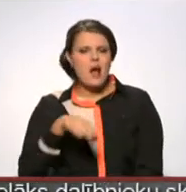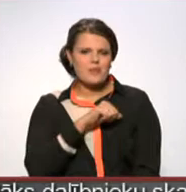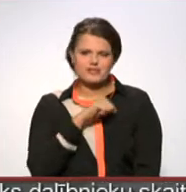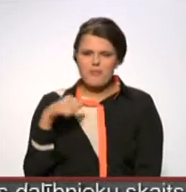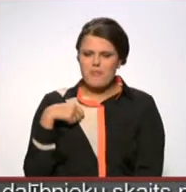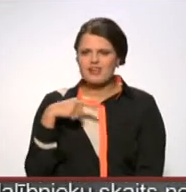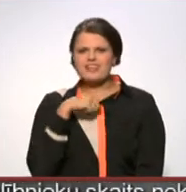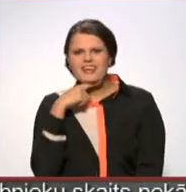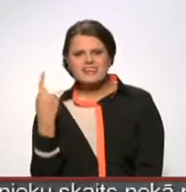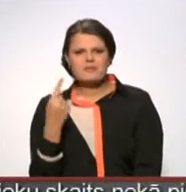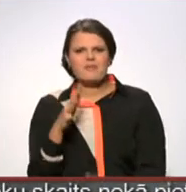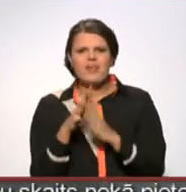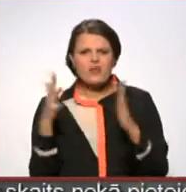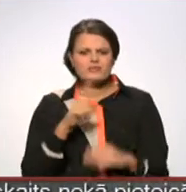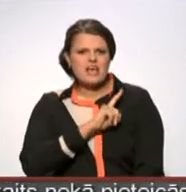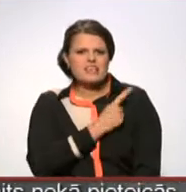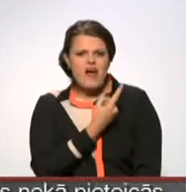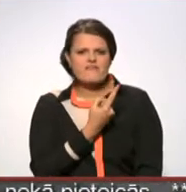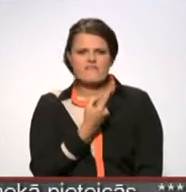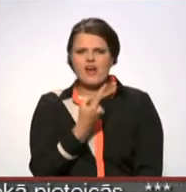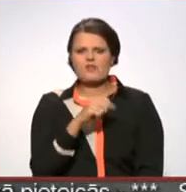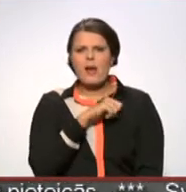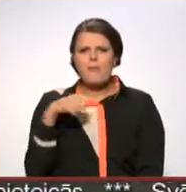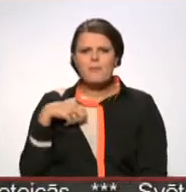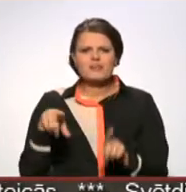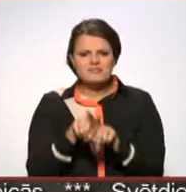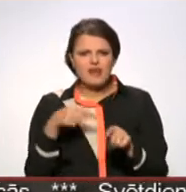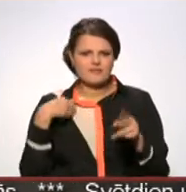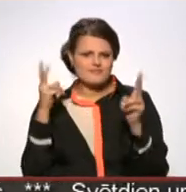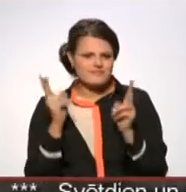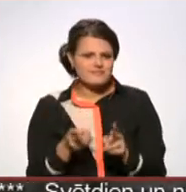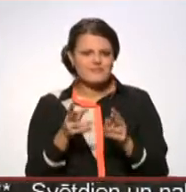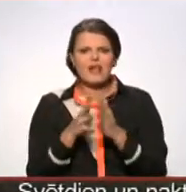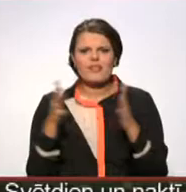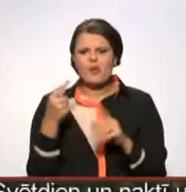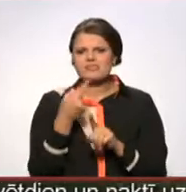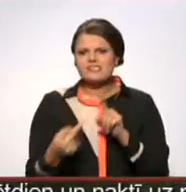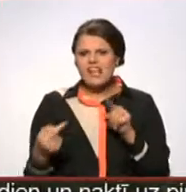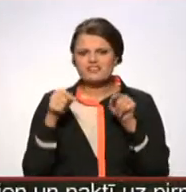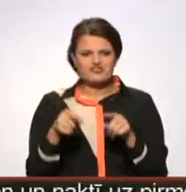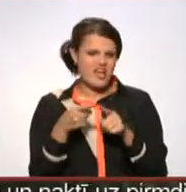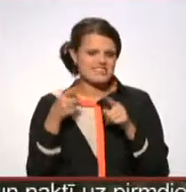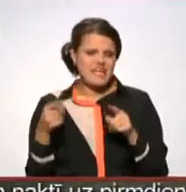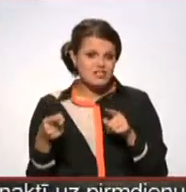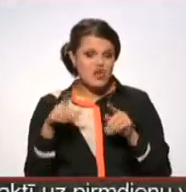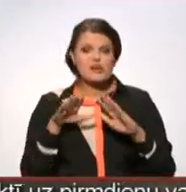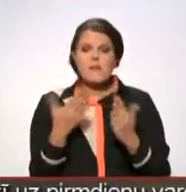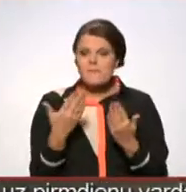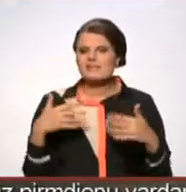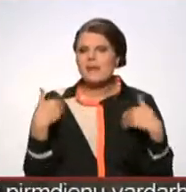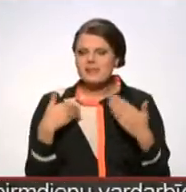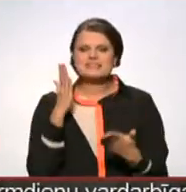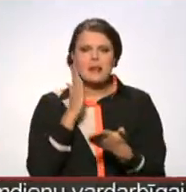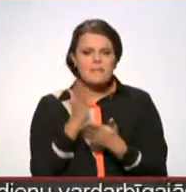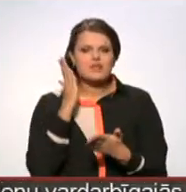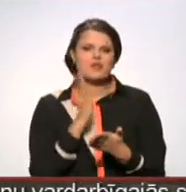jo ļoti daudz savainojumu. Arī pats esmu traumēts pietiekami daudz reizes šajā sezonā. Bet prieks, ka beidzot